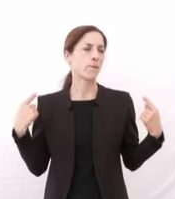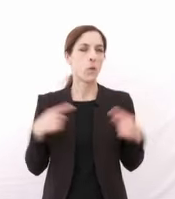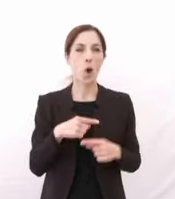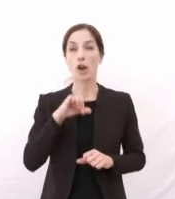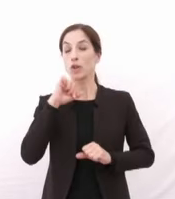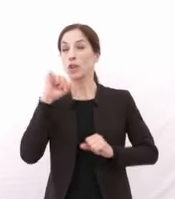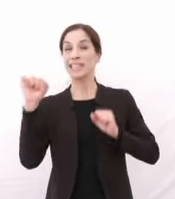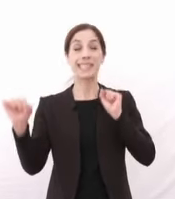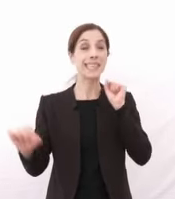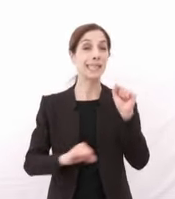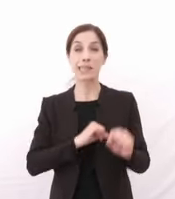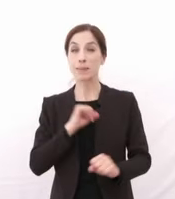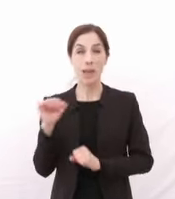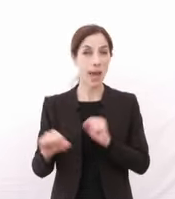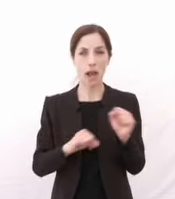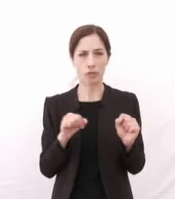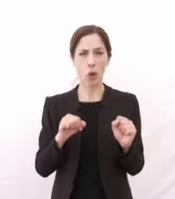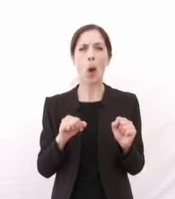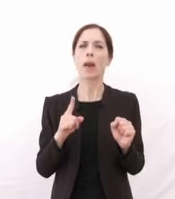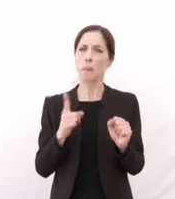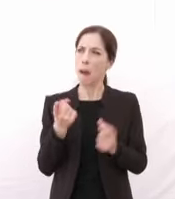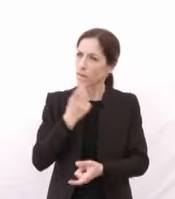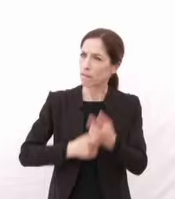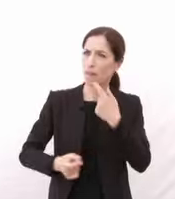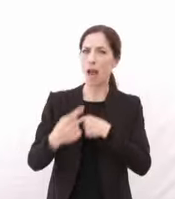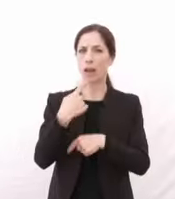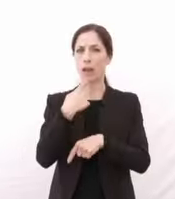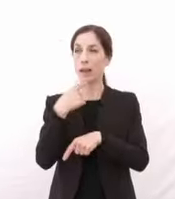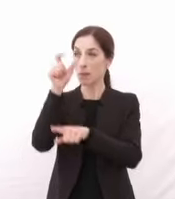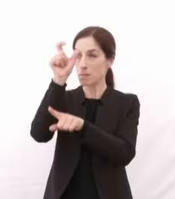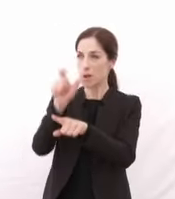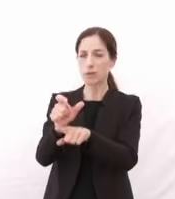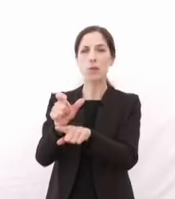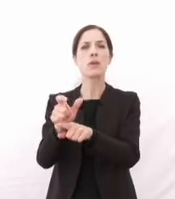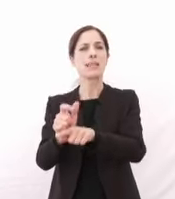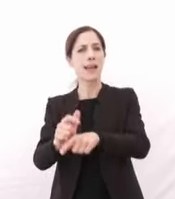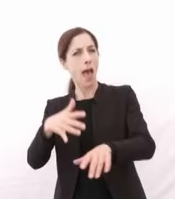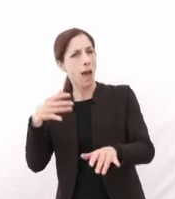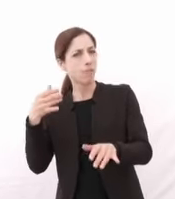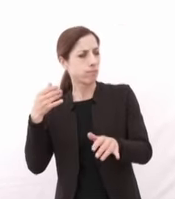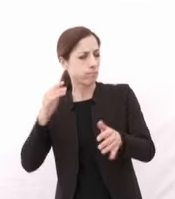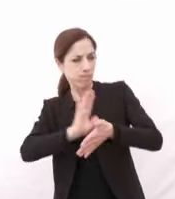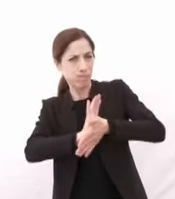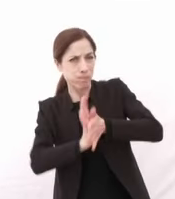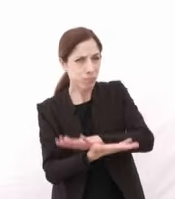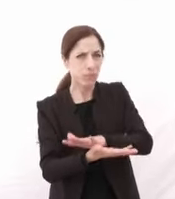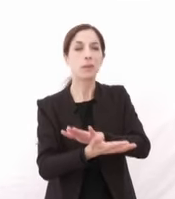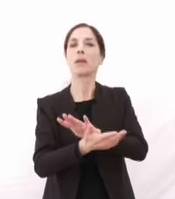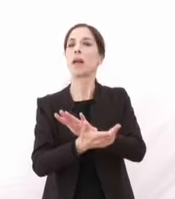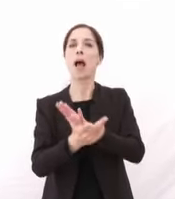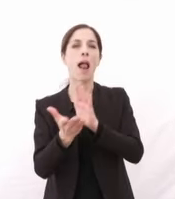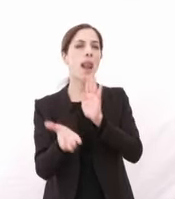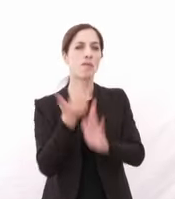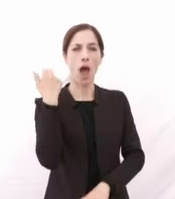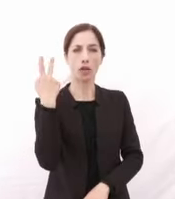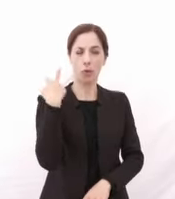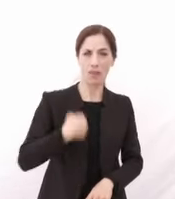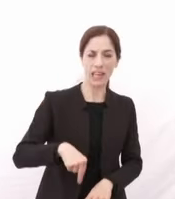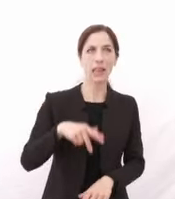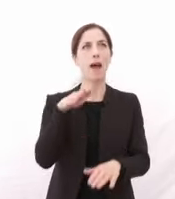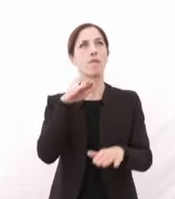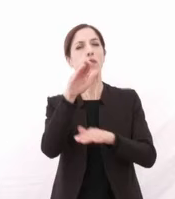chi con la violenza li ha barbaramente strappati alla vita e al futuro, sottraendoli ai loro